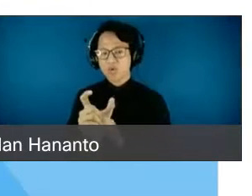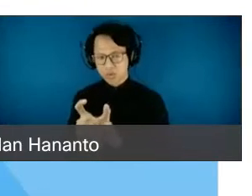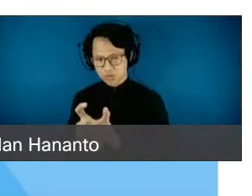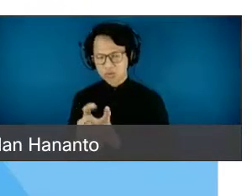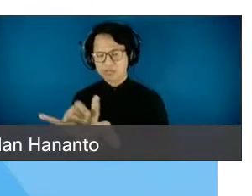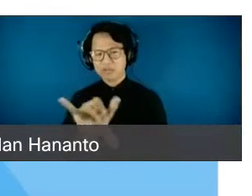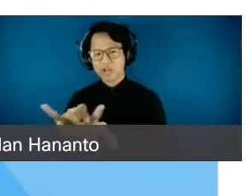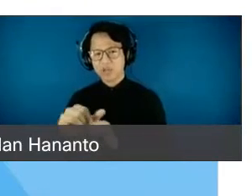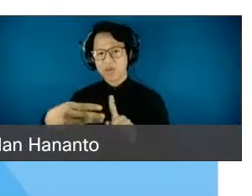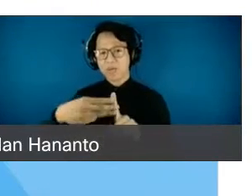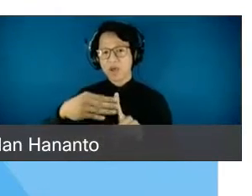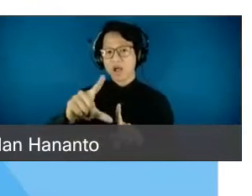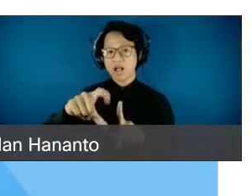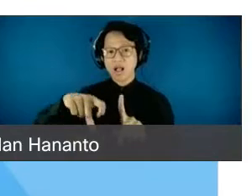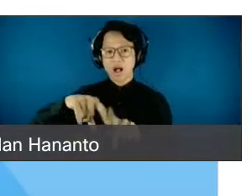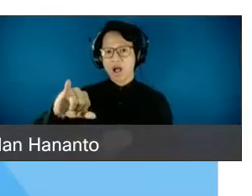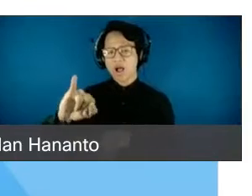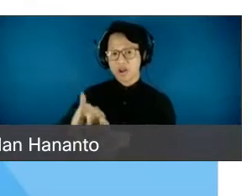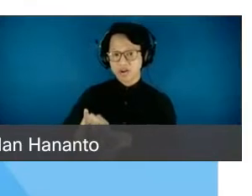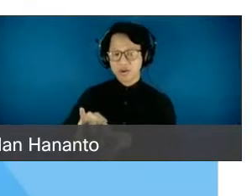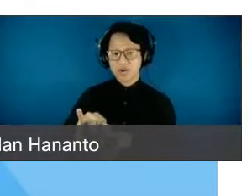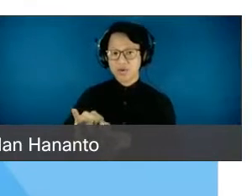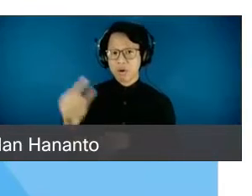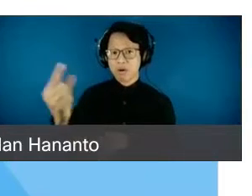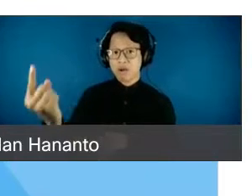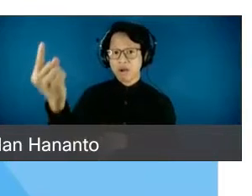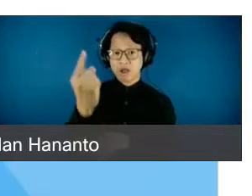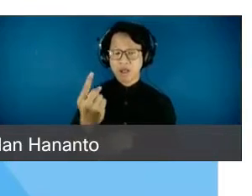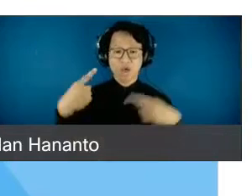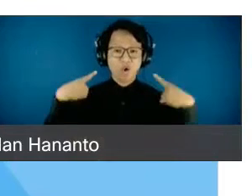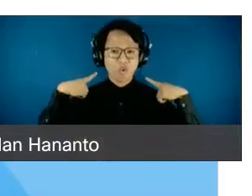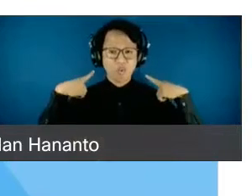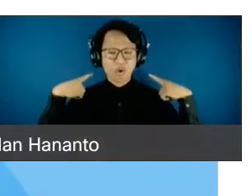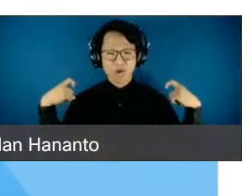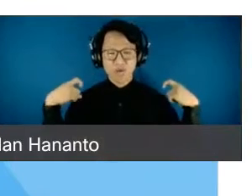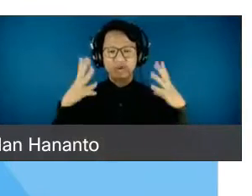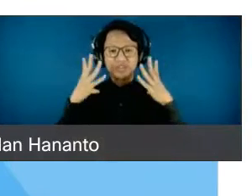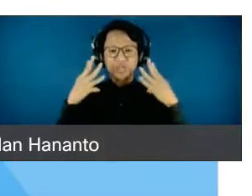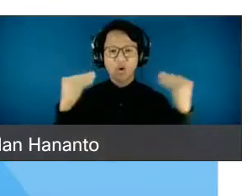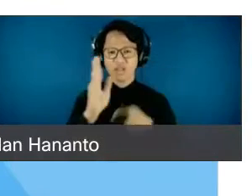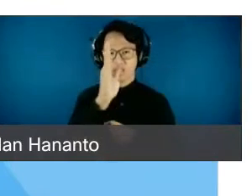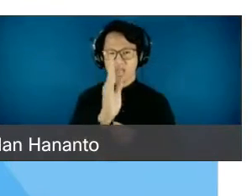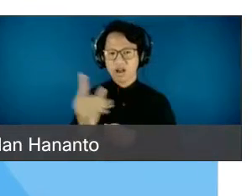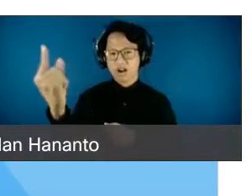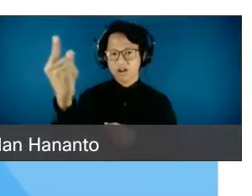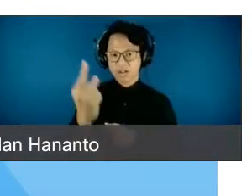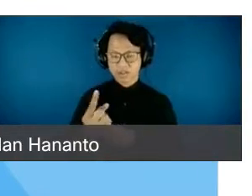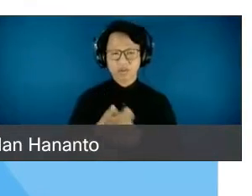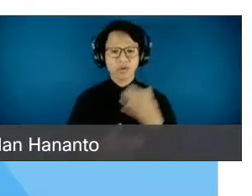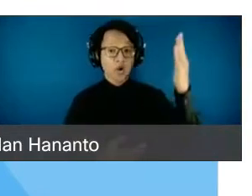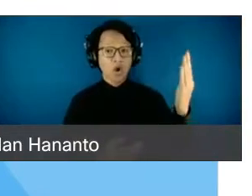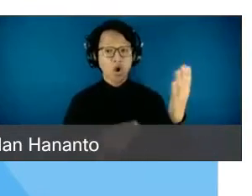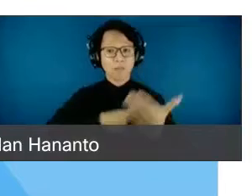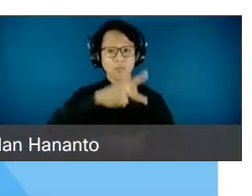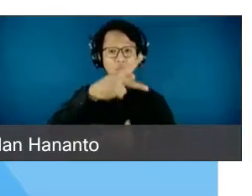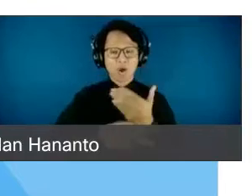dan dihadiri oleh Gubernur Jawa Tengah. Dan inilah alur program pemberdayaan wirausaha difabel